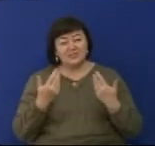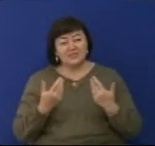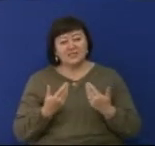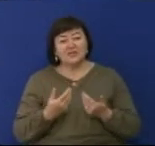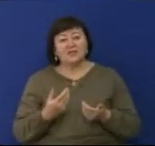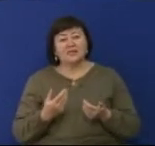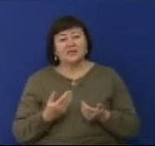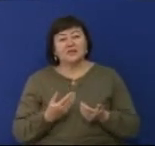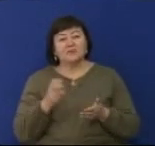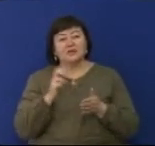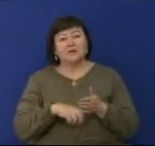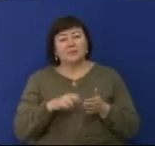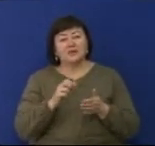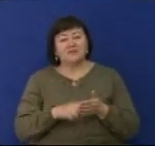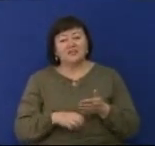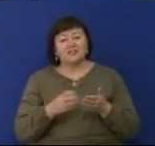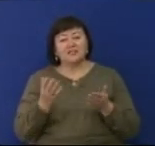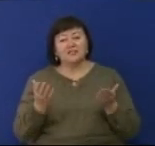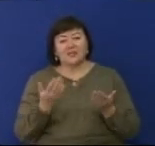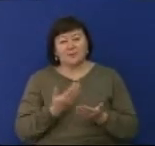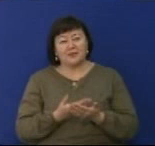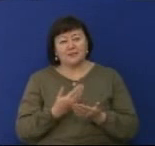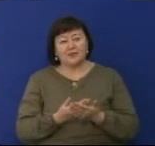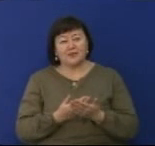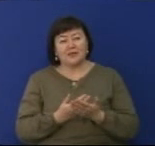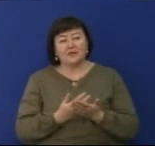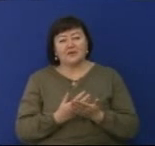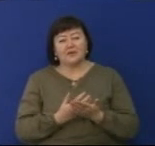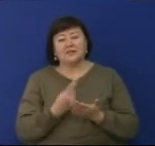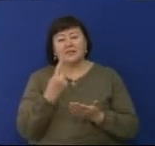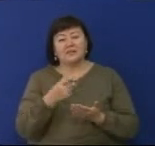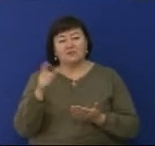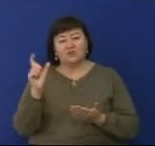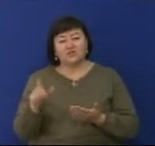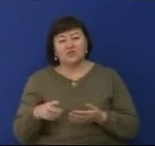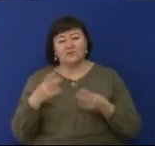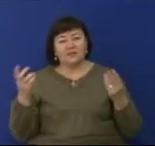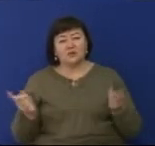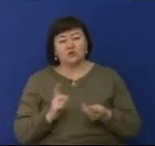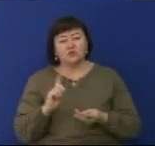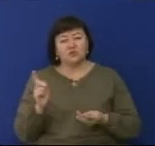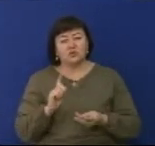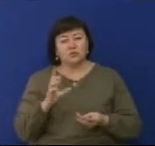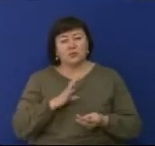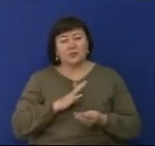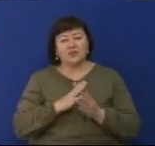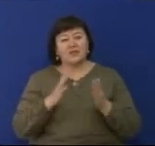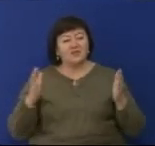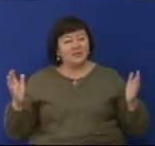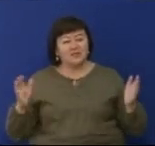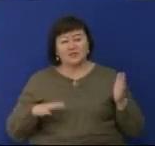хочу способность при проверке почти способности по доходам то есть полчаса на одного члена семьи не должно превышать